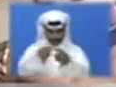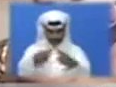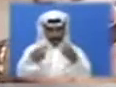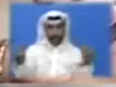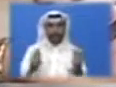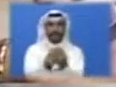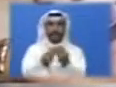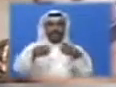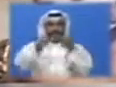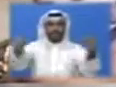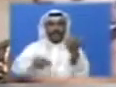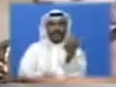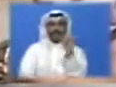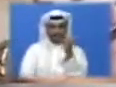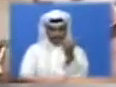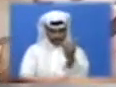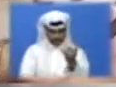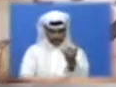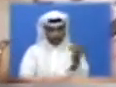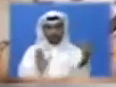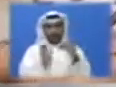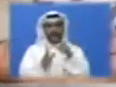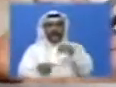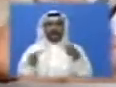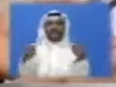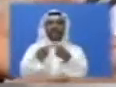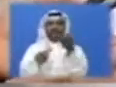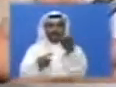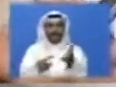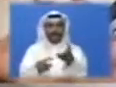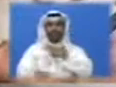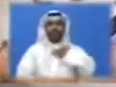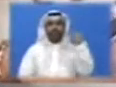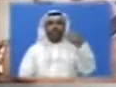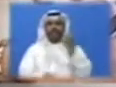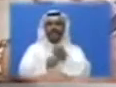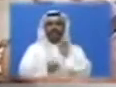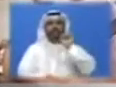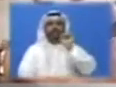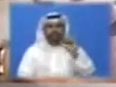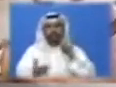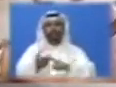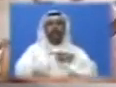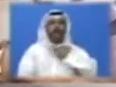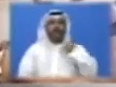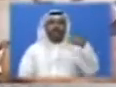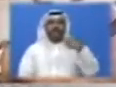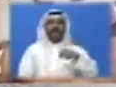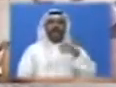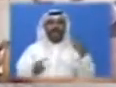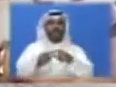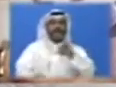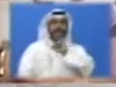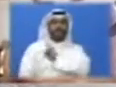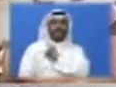بين دول مجلس التعاون، وهذا الاجتماع يضم وزراء العمل ووزراء الخدمة المدنية، وسيعقد إن شاء